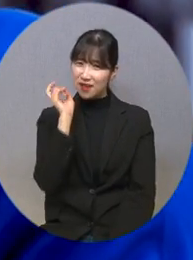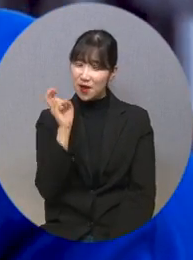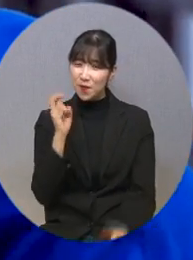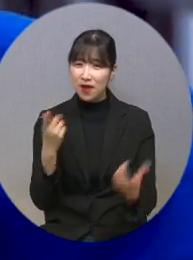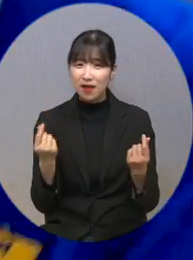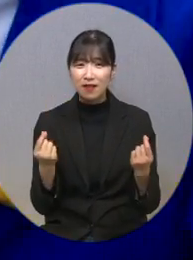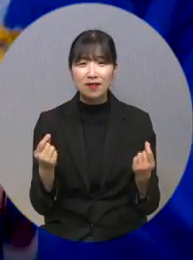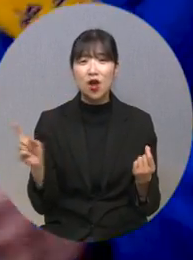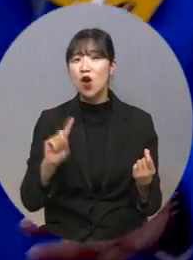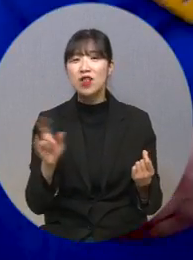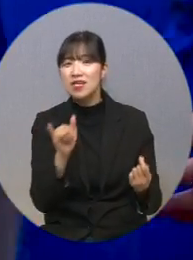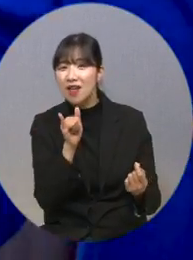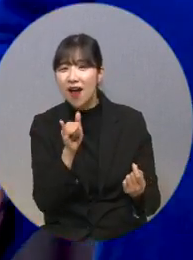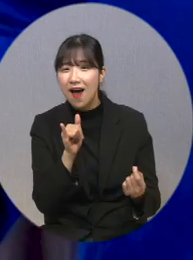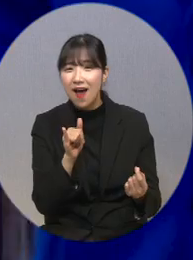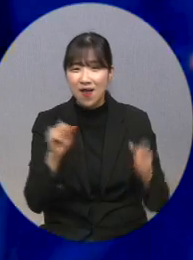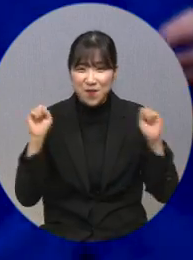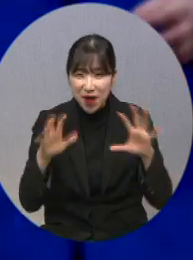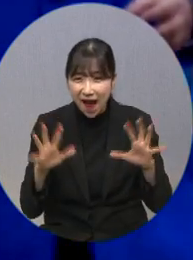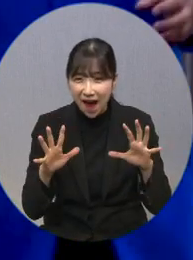왜 안 나오죠?